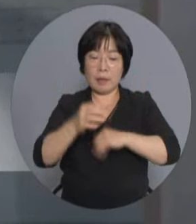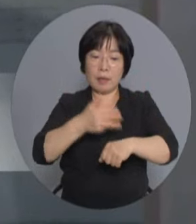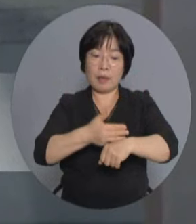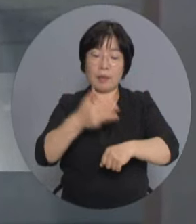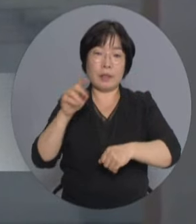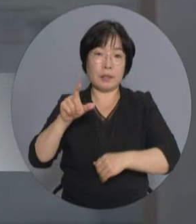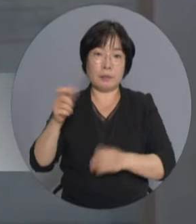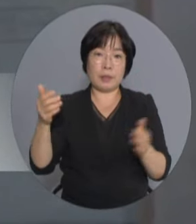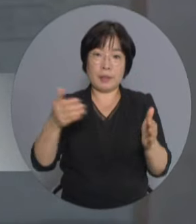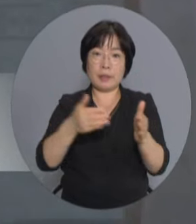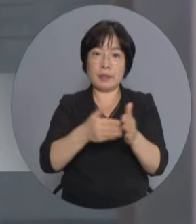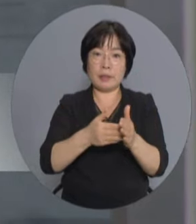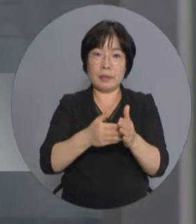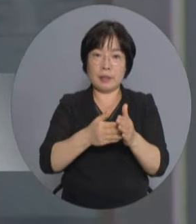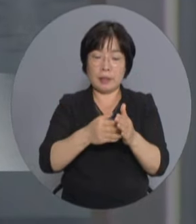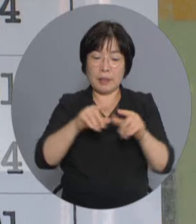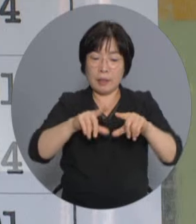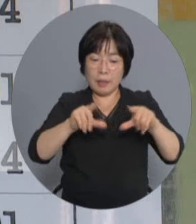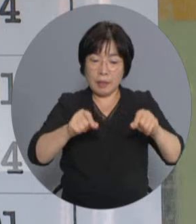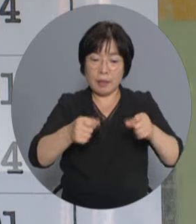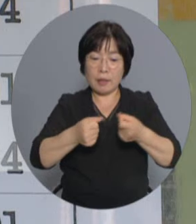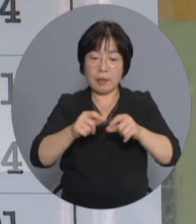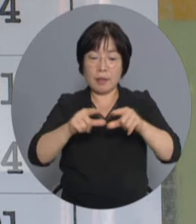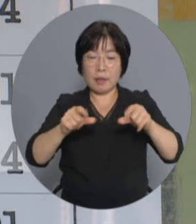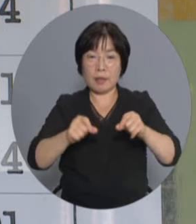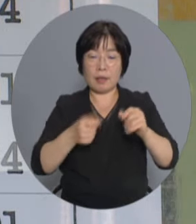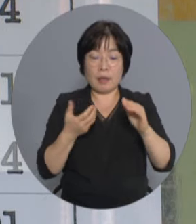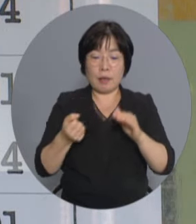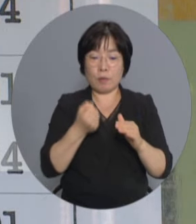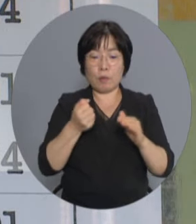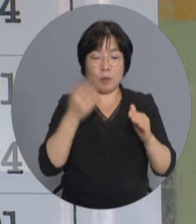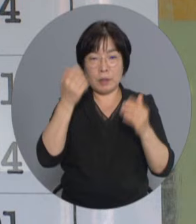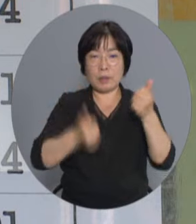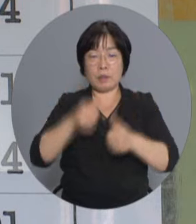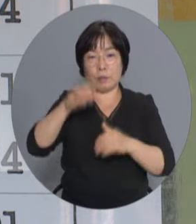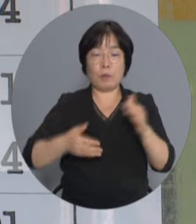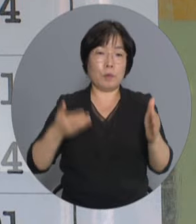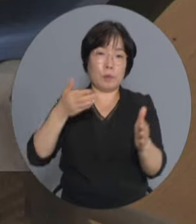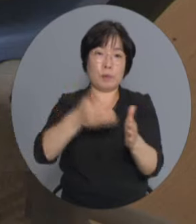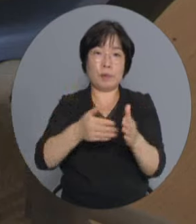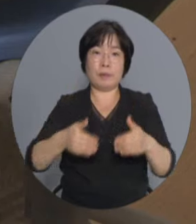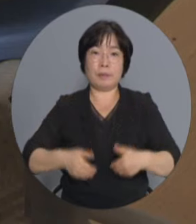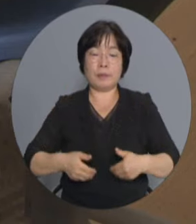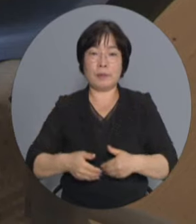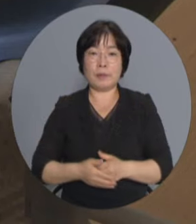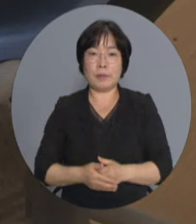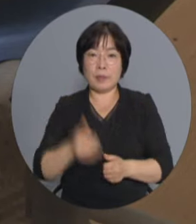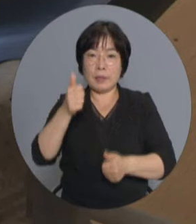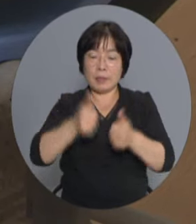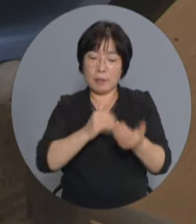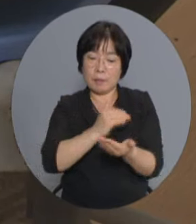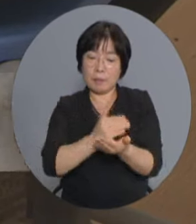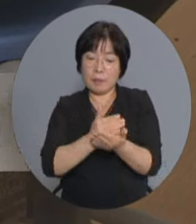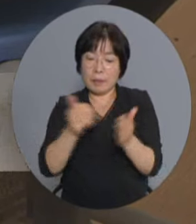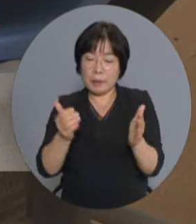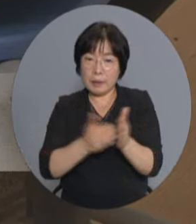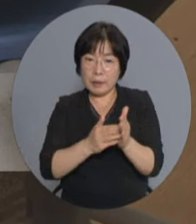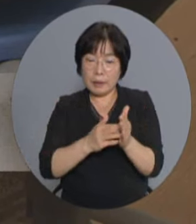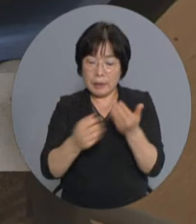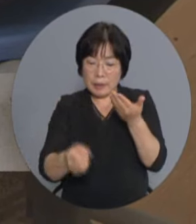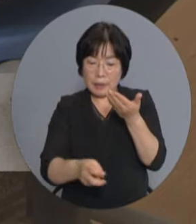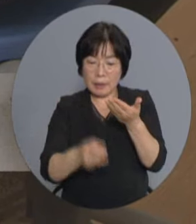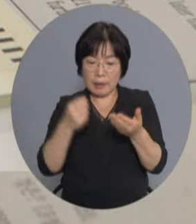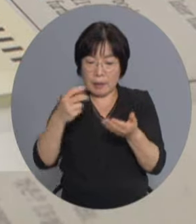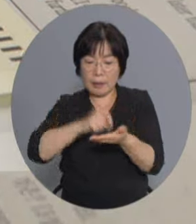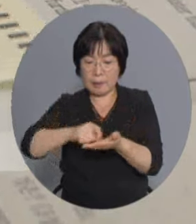8시 10분까지 수험표와 신분증을 지참해 고사장에 도착해야 합니다. 시험 종료 이후에 답안지